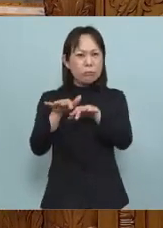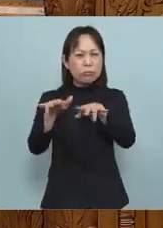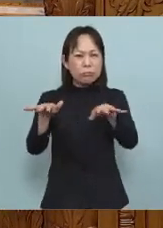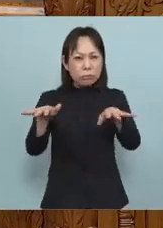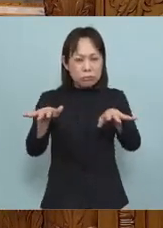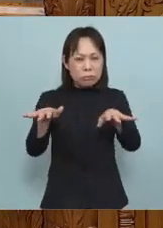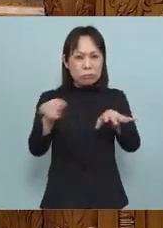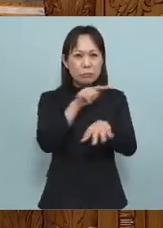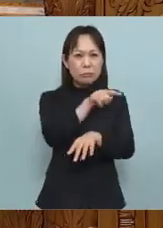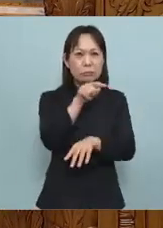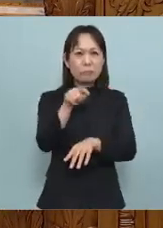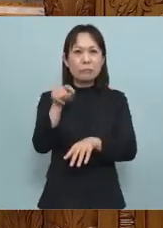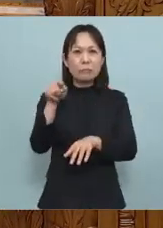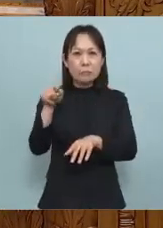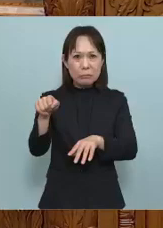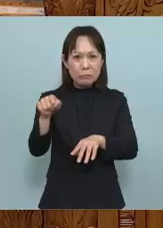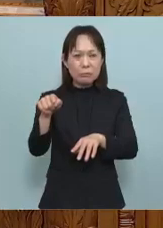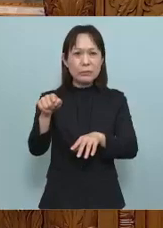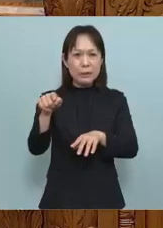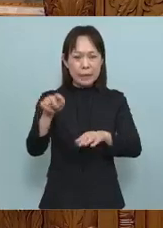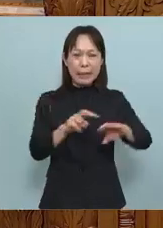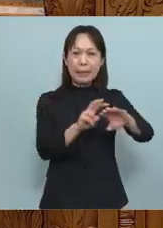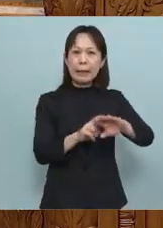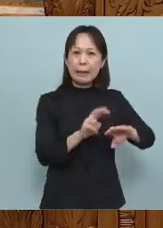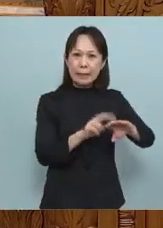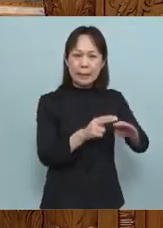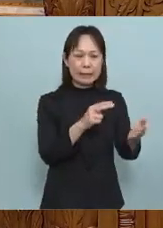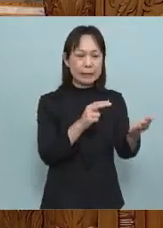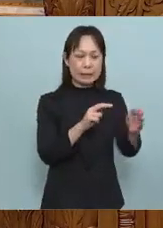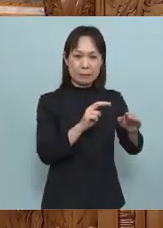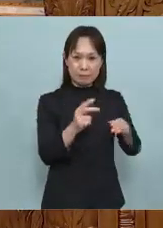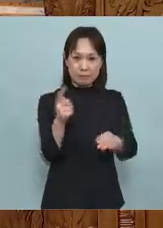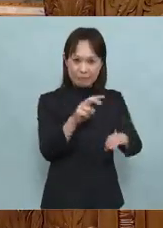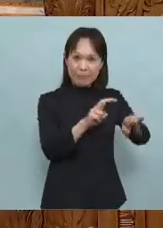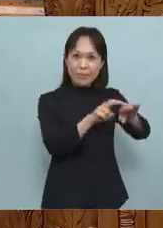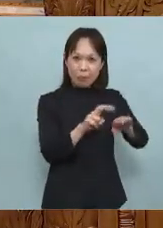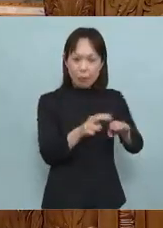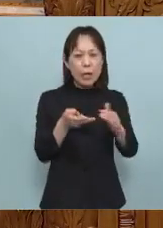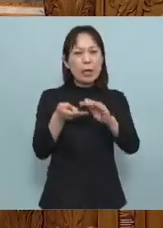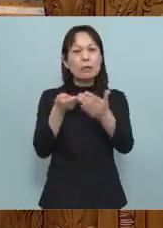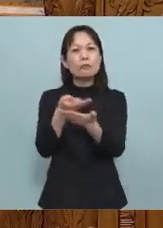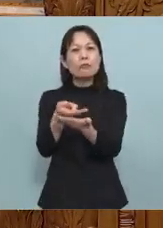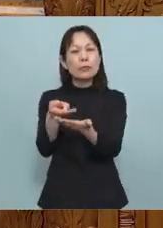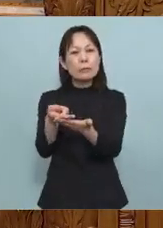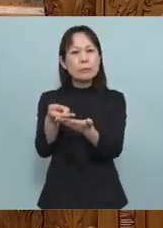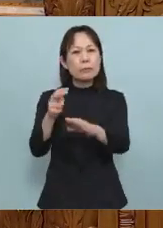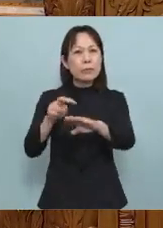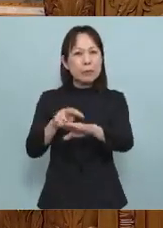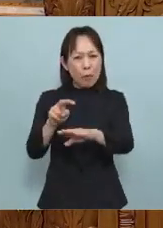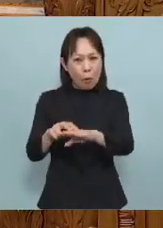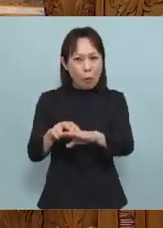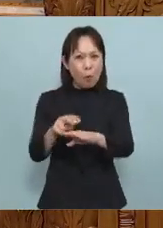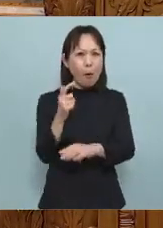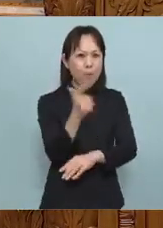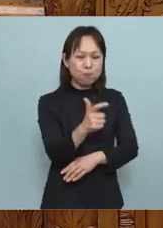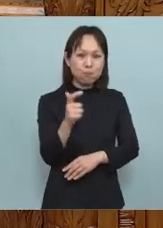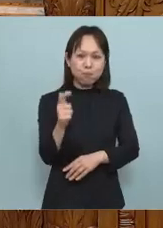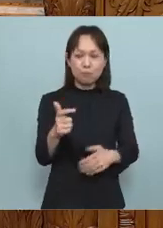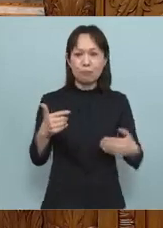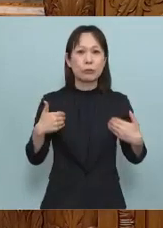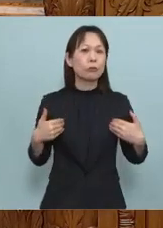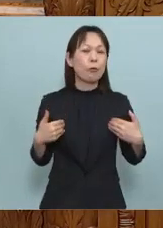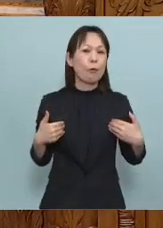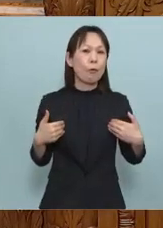して、外来診療、入院医療ともに体制の強化が求められています。ところが政